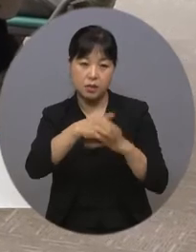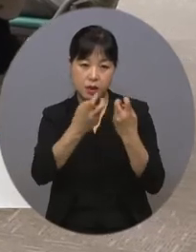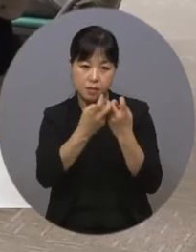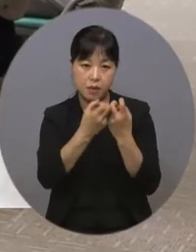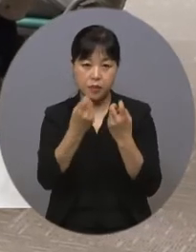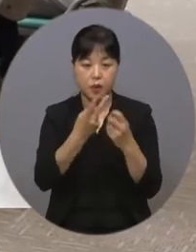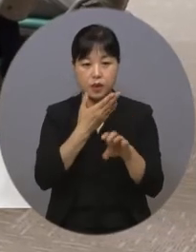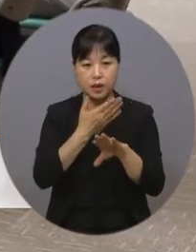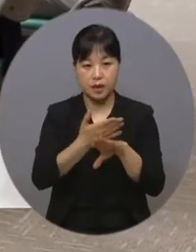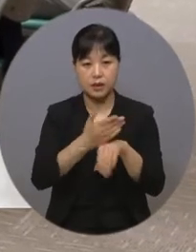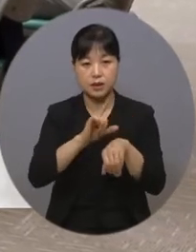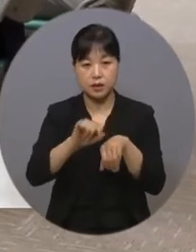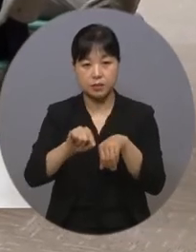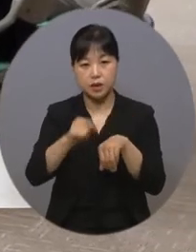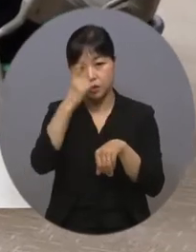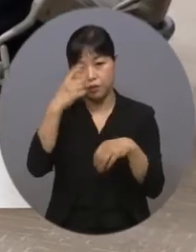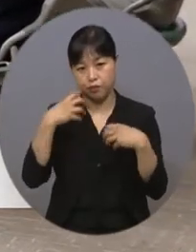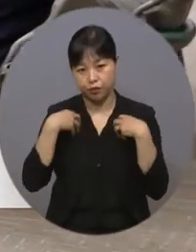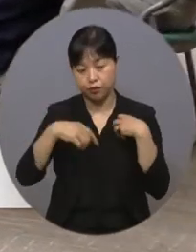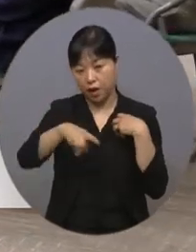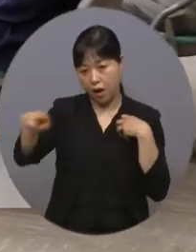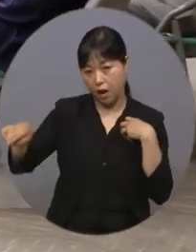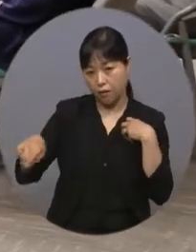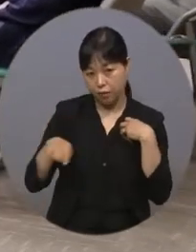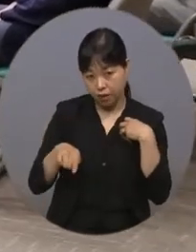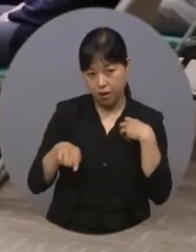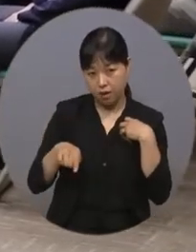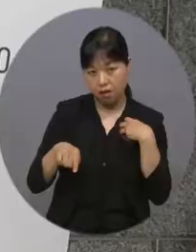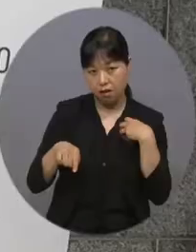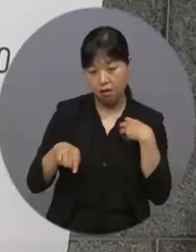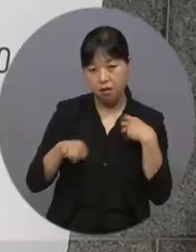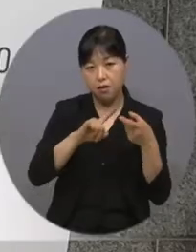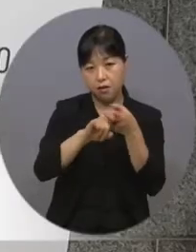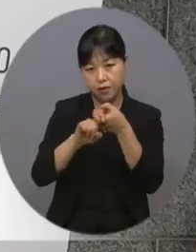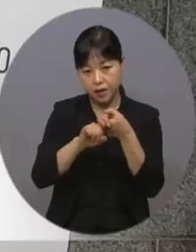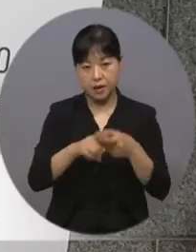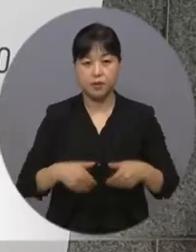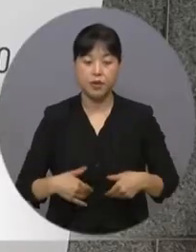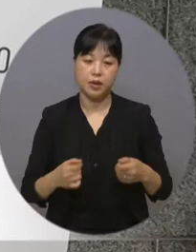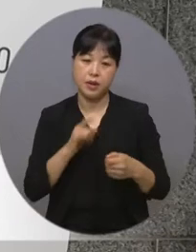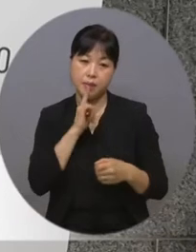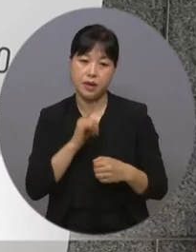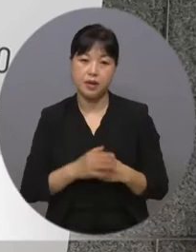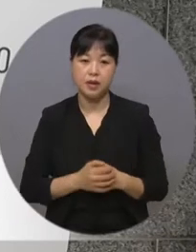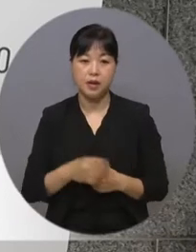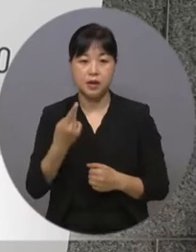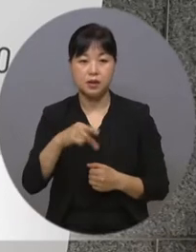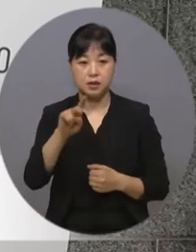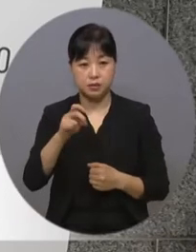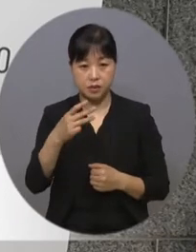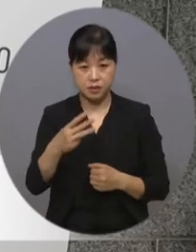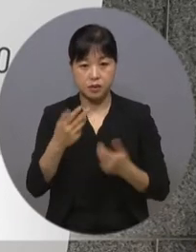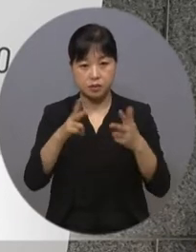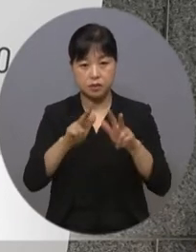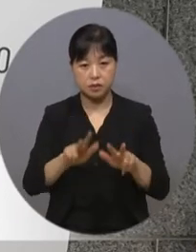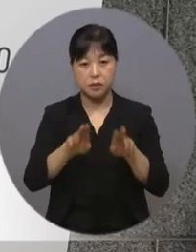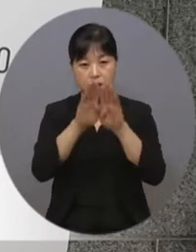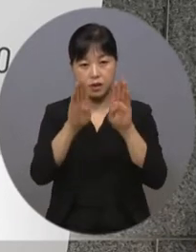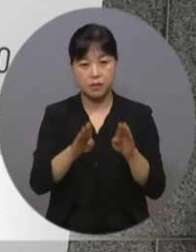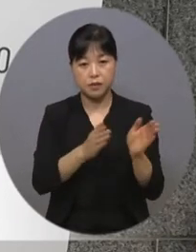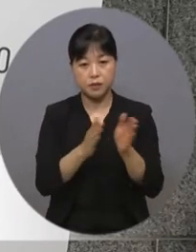지자체와 국제적 연대가 필요하다고 강조했습니다. 2023년 정원박람회 준비를 위해서